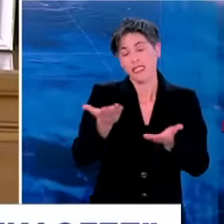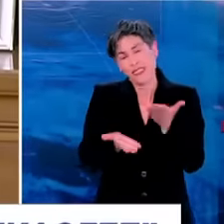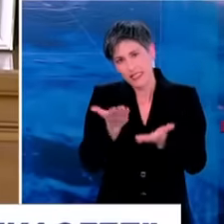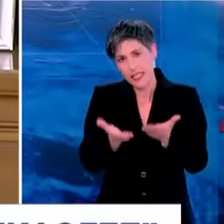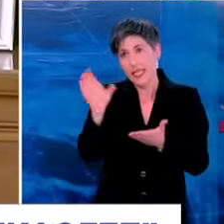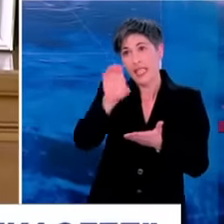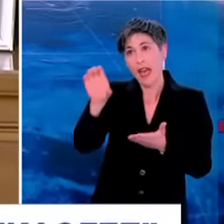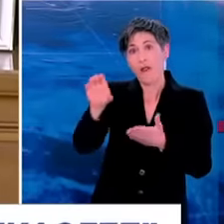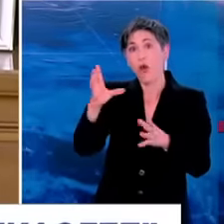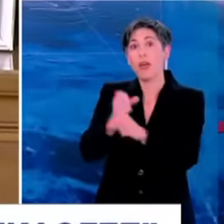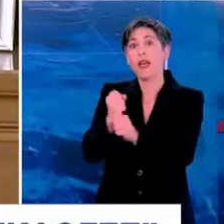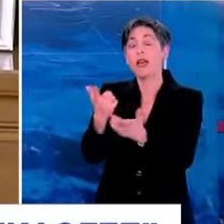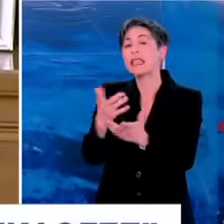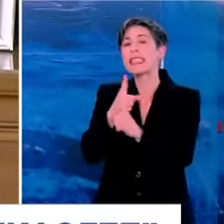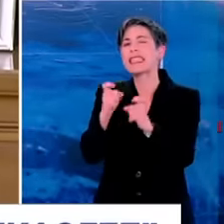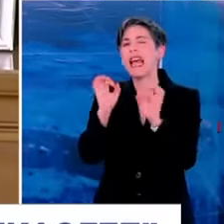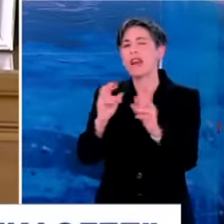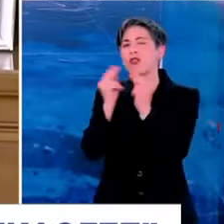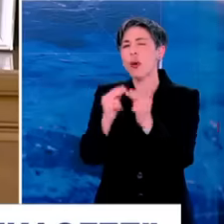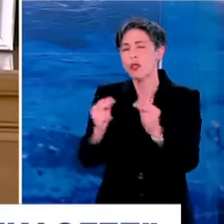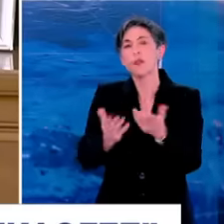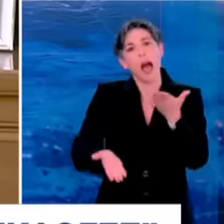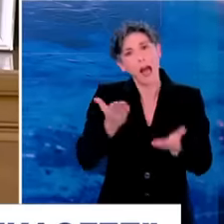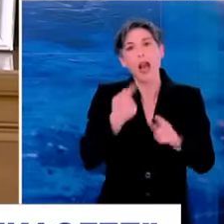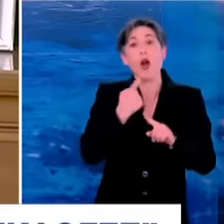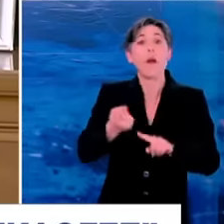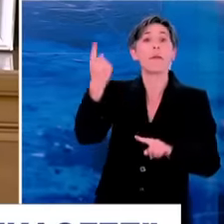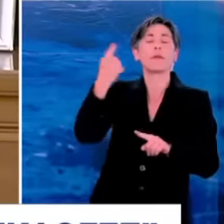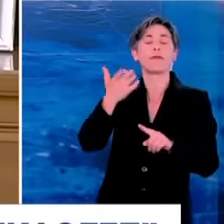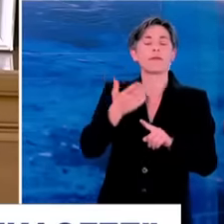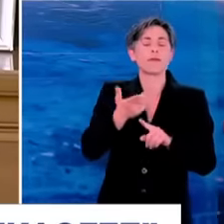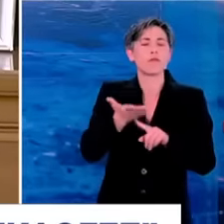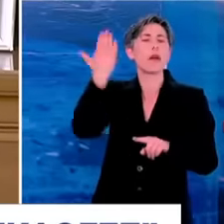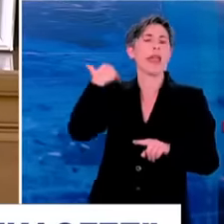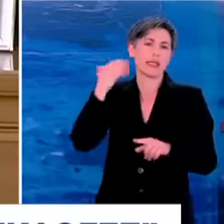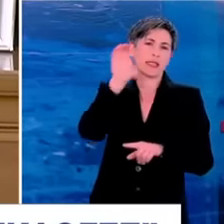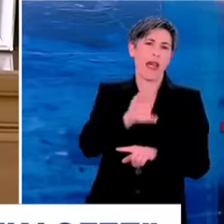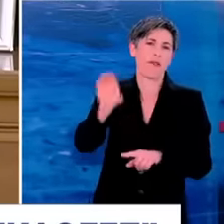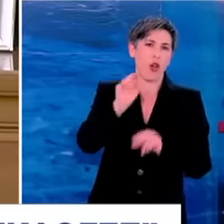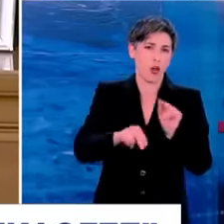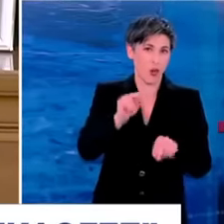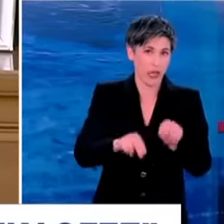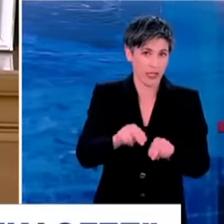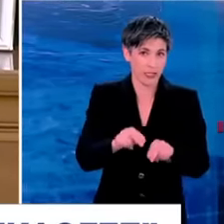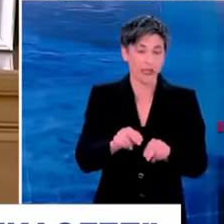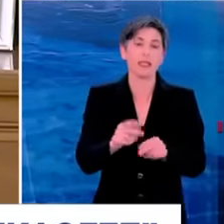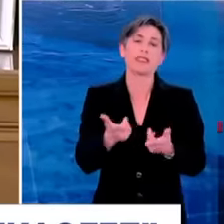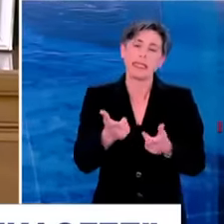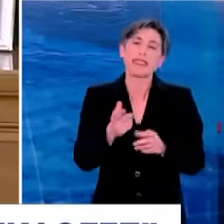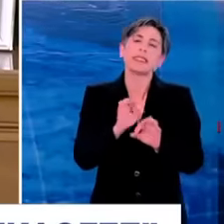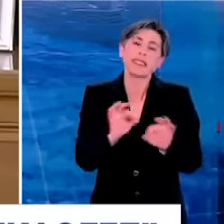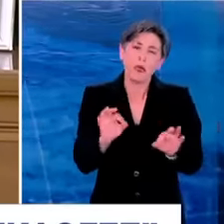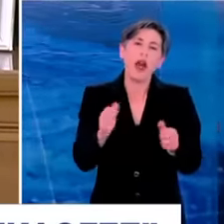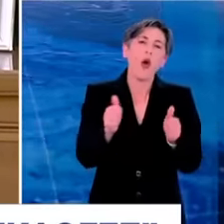Για εμένα, οι οποίες μάλιστα έλαβαν χώρα και σε μια εποχή πολύ κοντά σε εθνικές εκλογές. Αυτή τη στιγμή έχουμε ένα μειονέκτημα